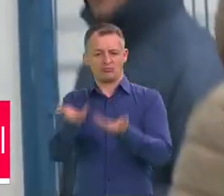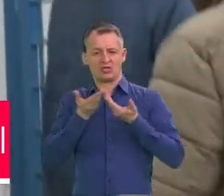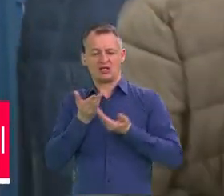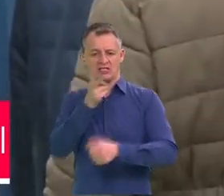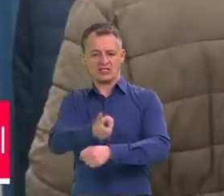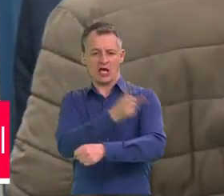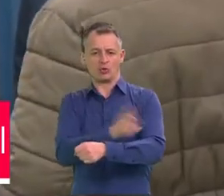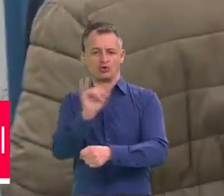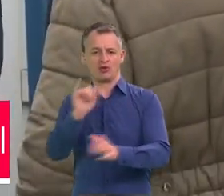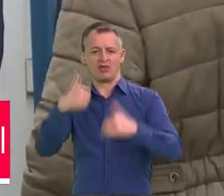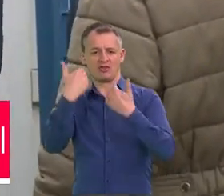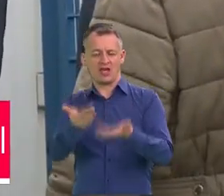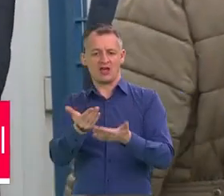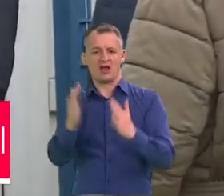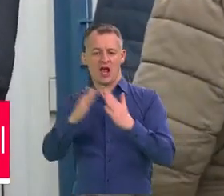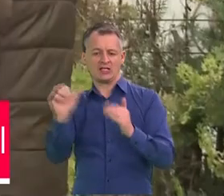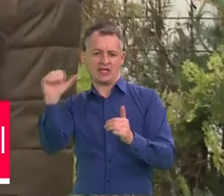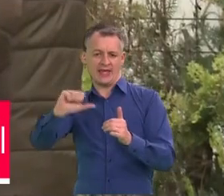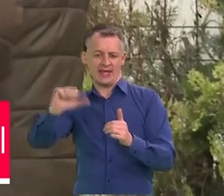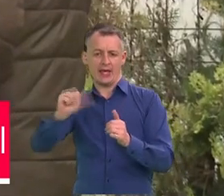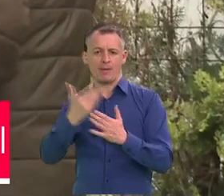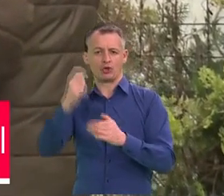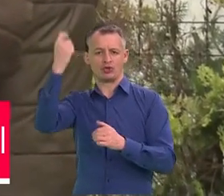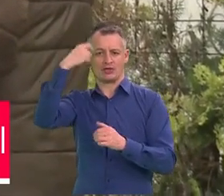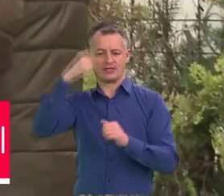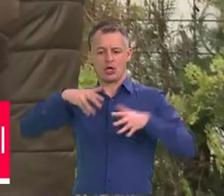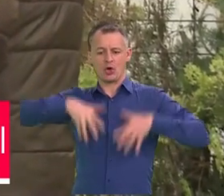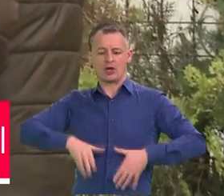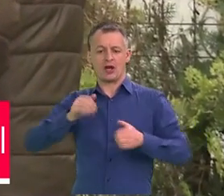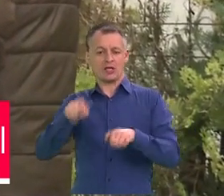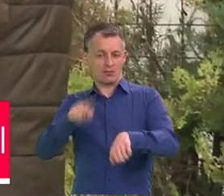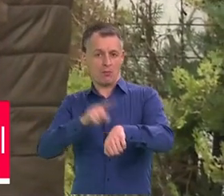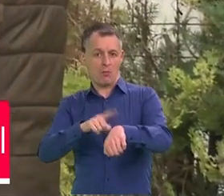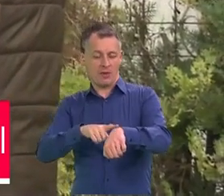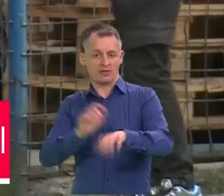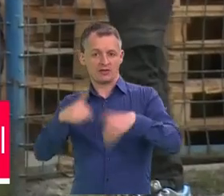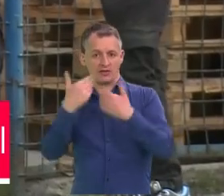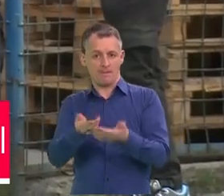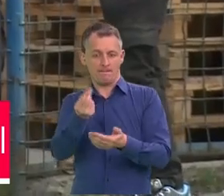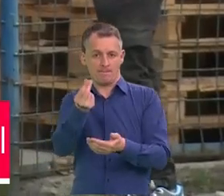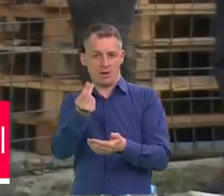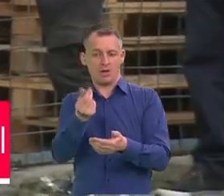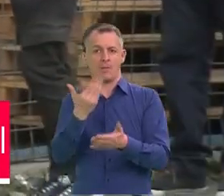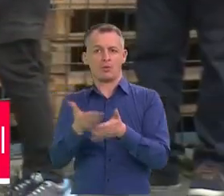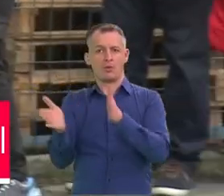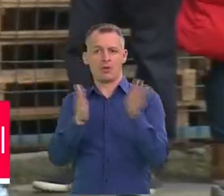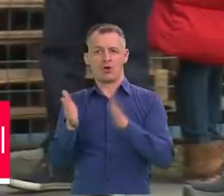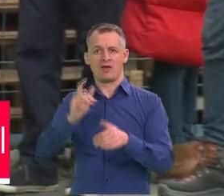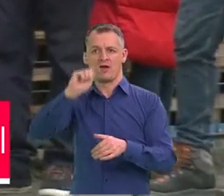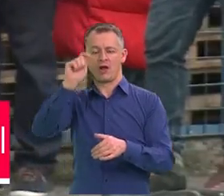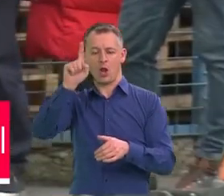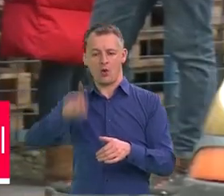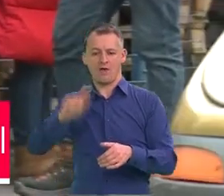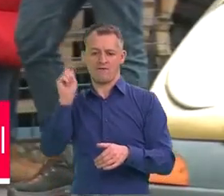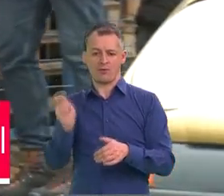care închiriază locuințe cetățenilor ucraineni. În acest moment se depun documentele pentru banii aferenți lunii februarie. Pentru că sunt